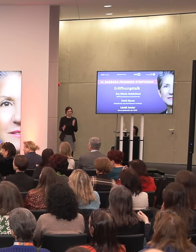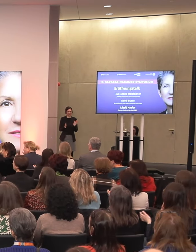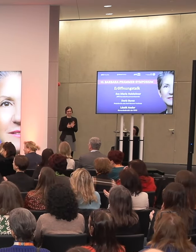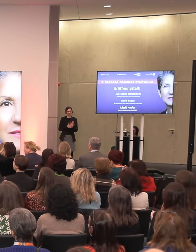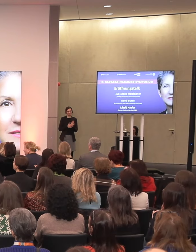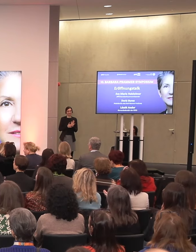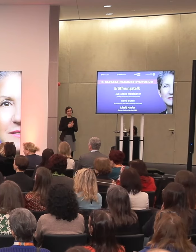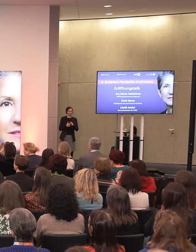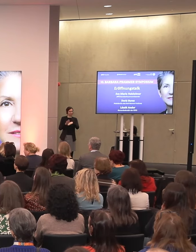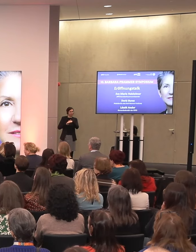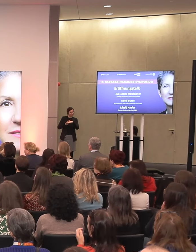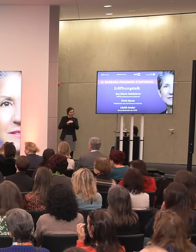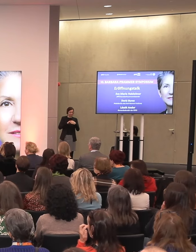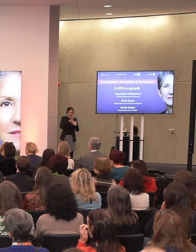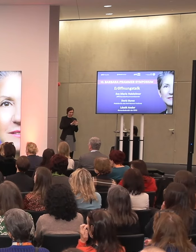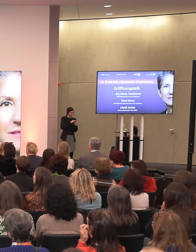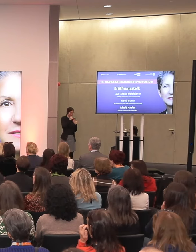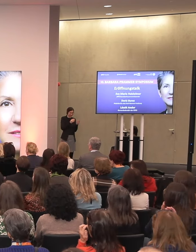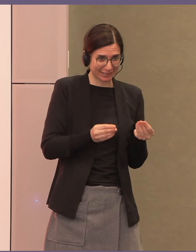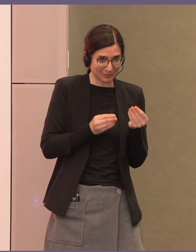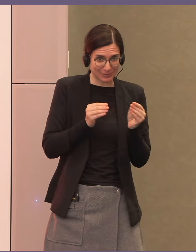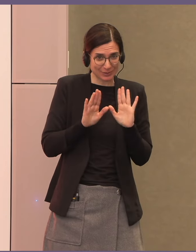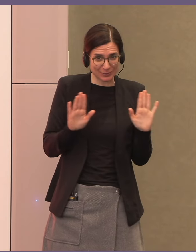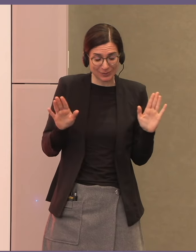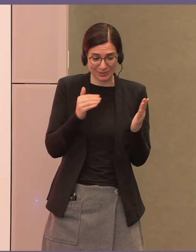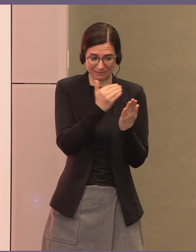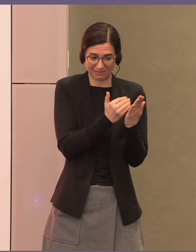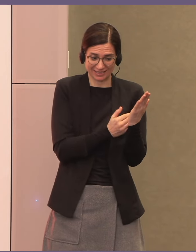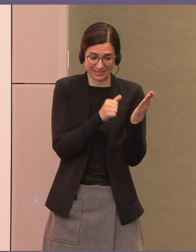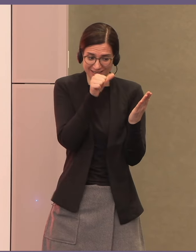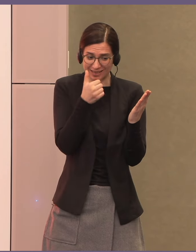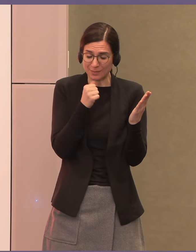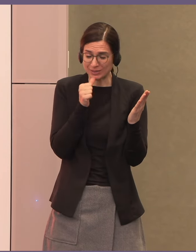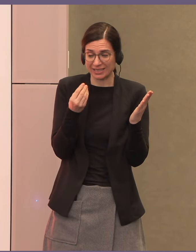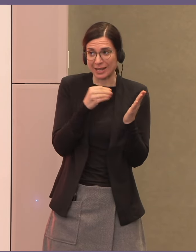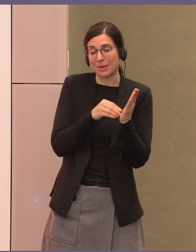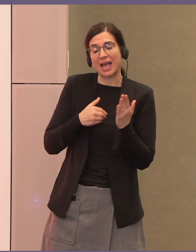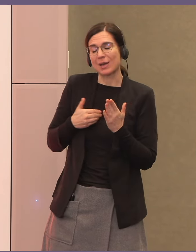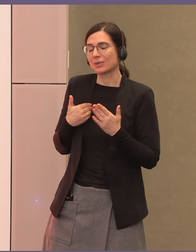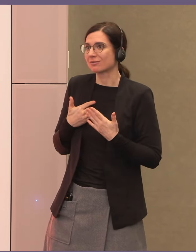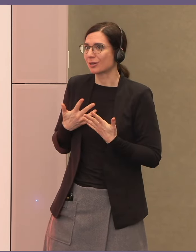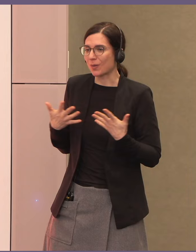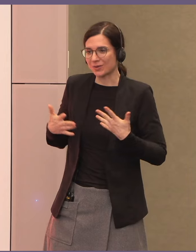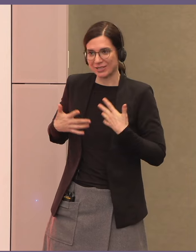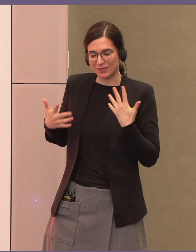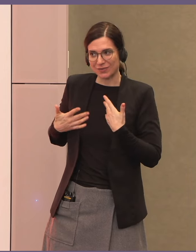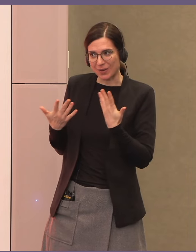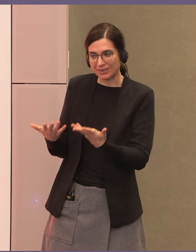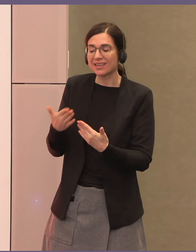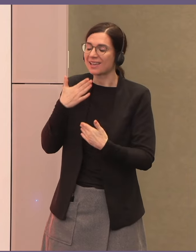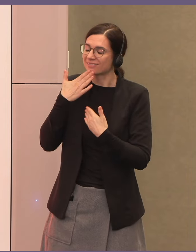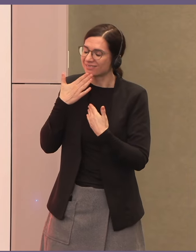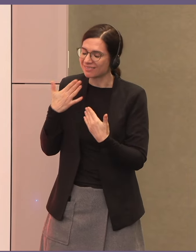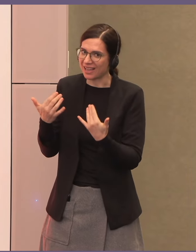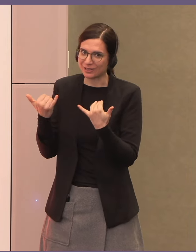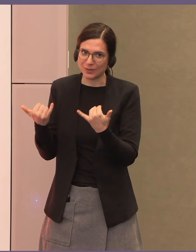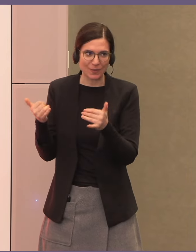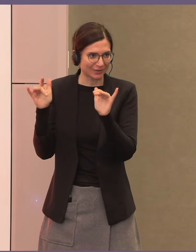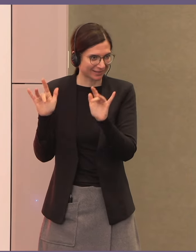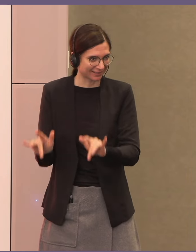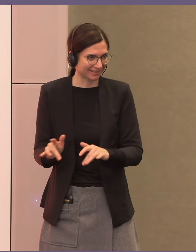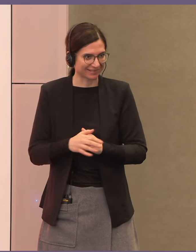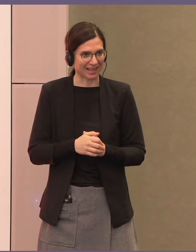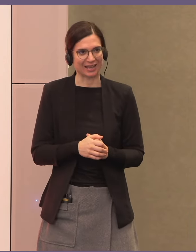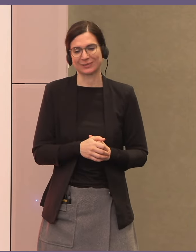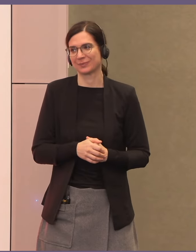Ich bitte um Verzeihung. Ich habe Sie nicht auf der Liste gehabt, aber es ist eine Freude, dass Sie hier sind. Exzellenz, dass Sie sich die Zeit genommen haben.